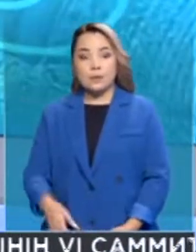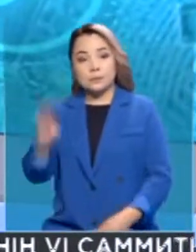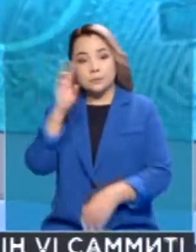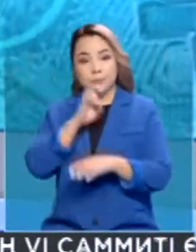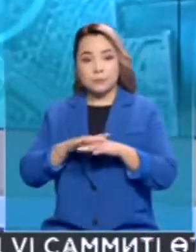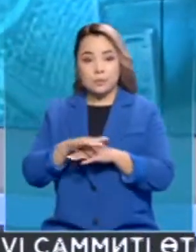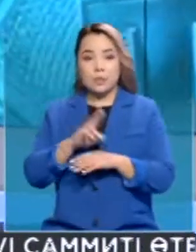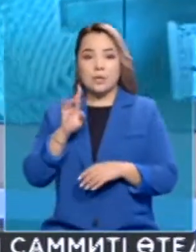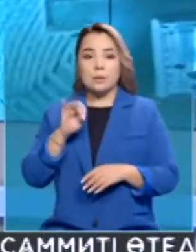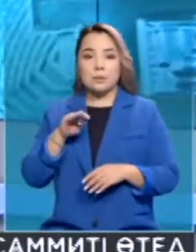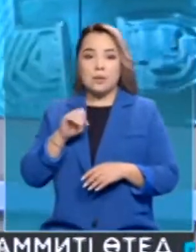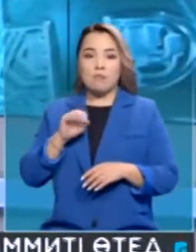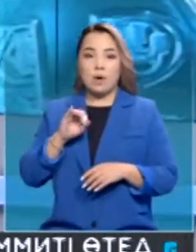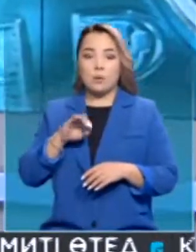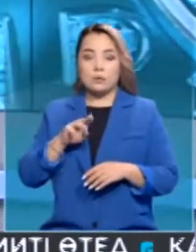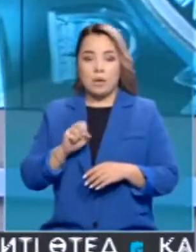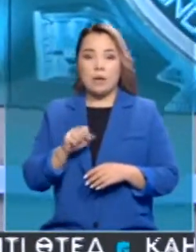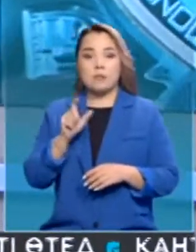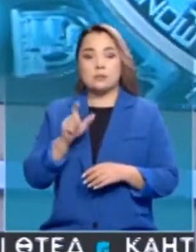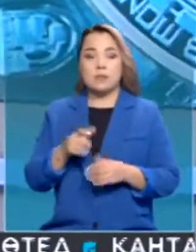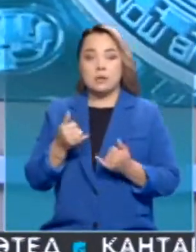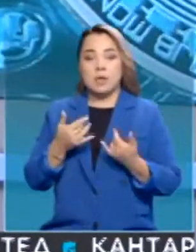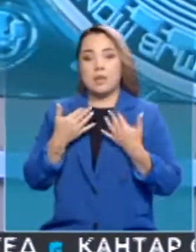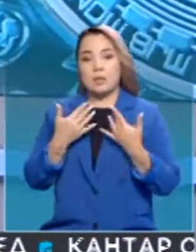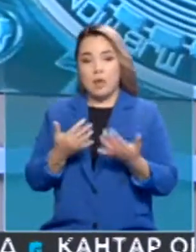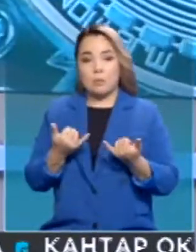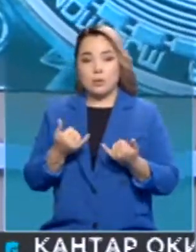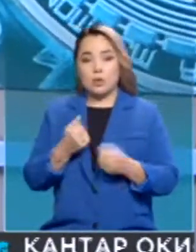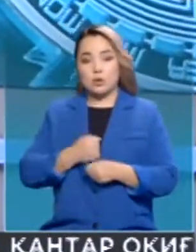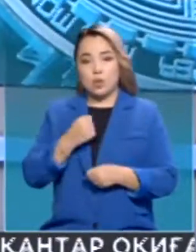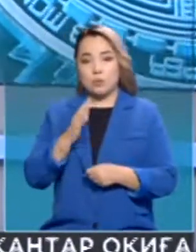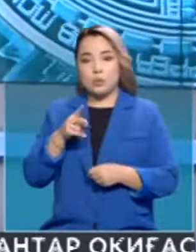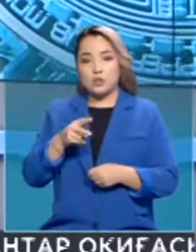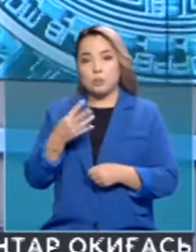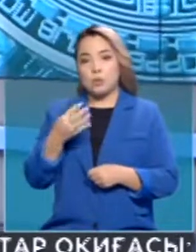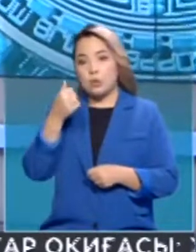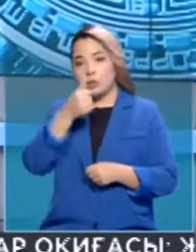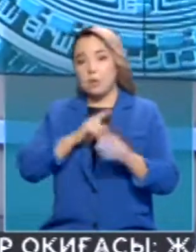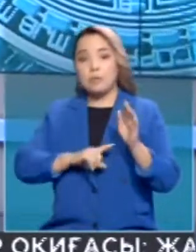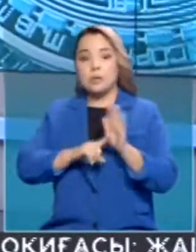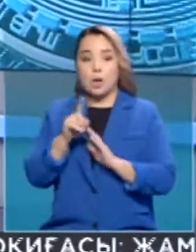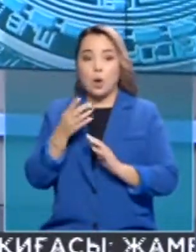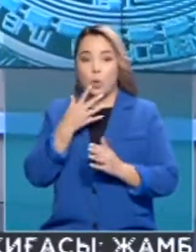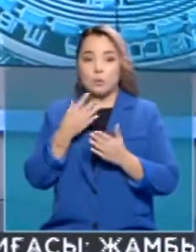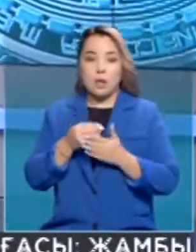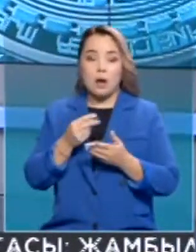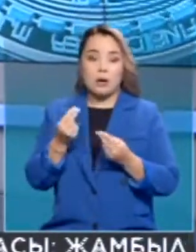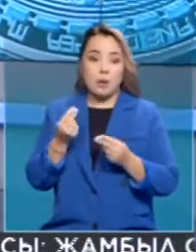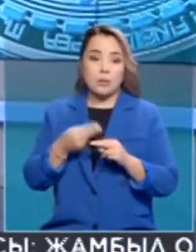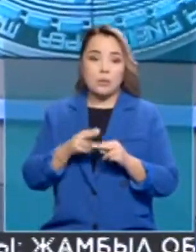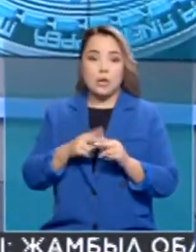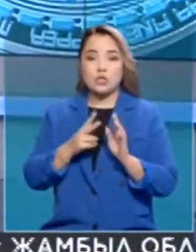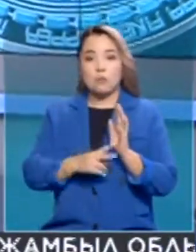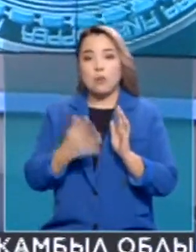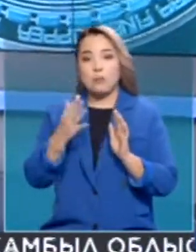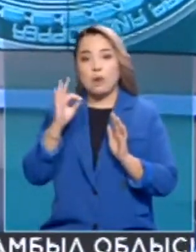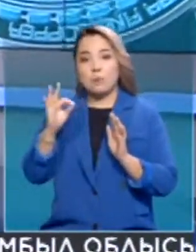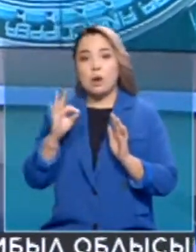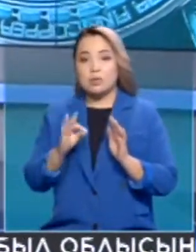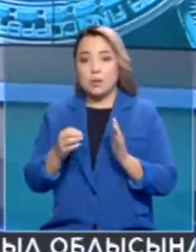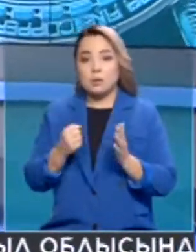Елімізде криптовалюта өндіретін майнерлерге талап күшеймек. Енді 2024 жылдан бастап олар өз капиталының 75%-на